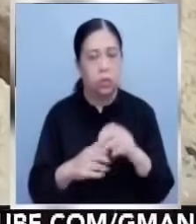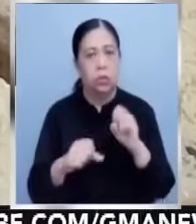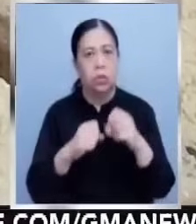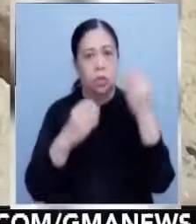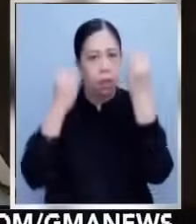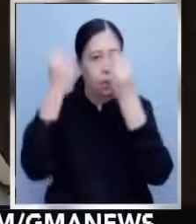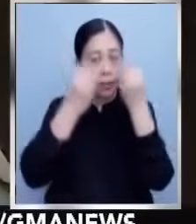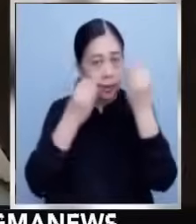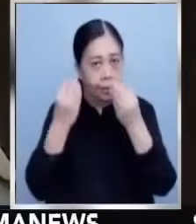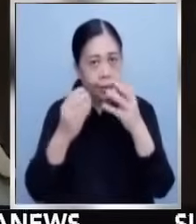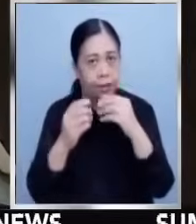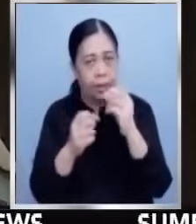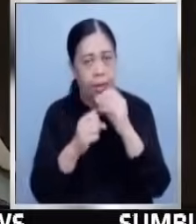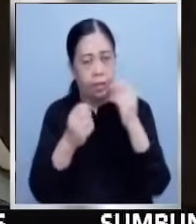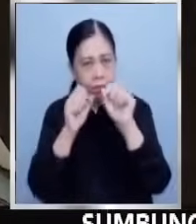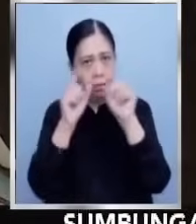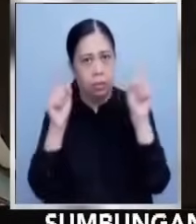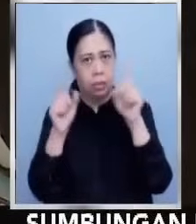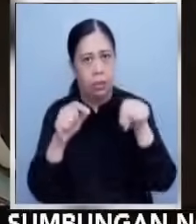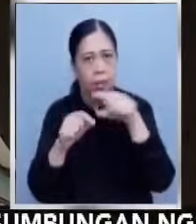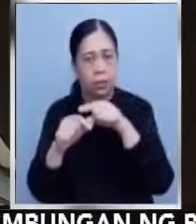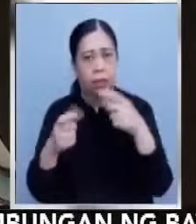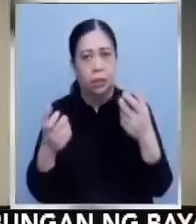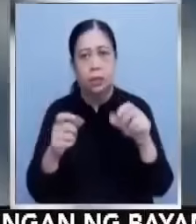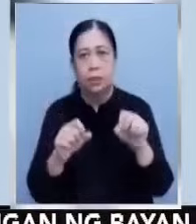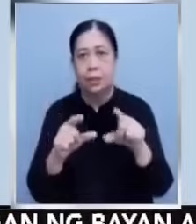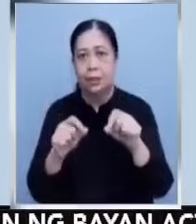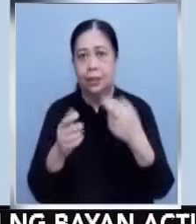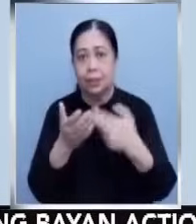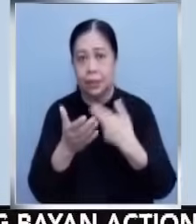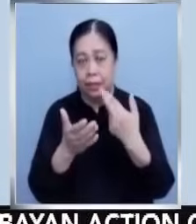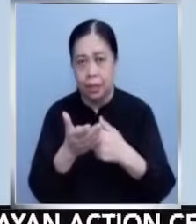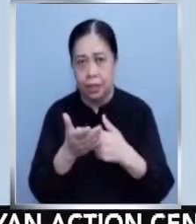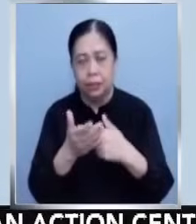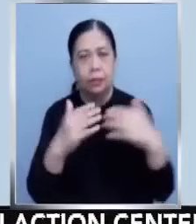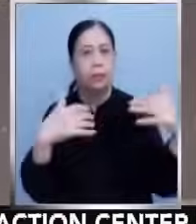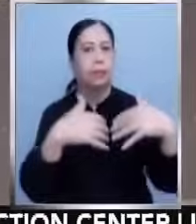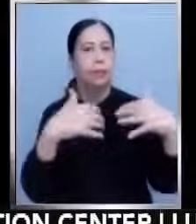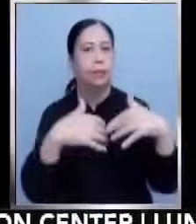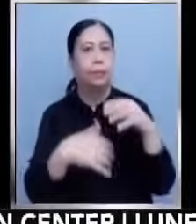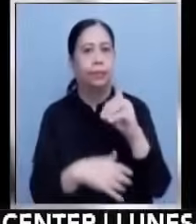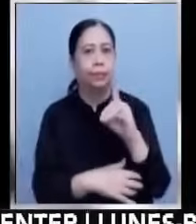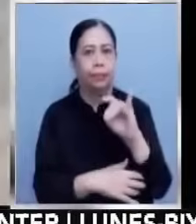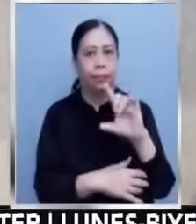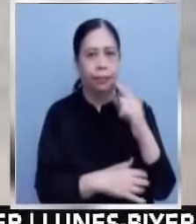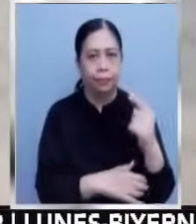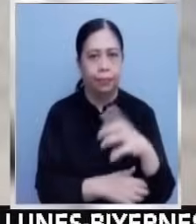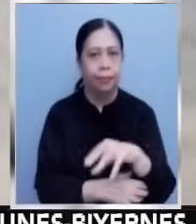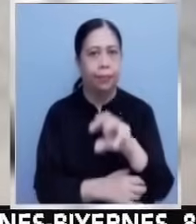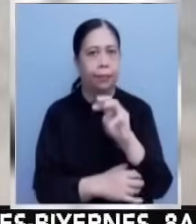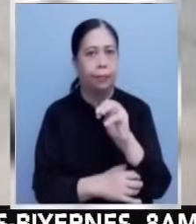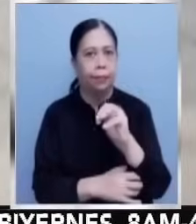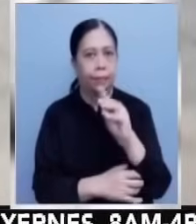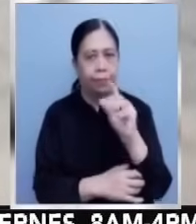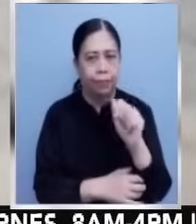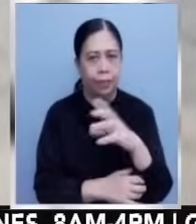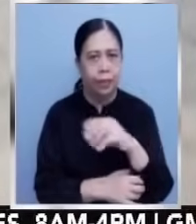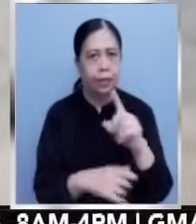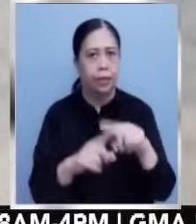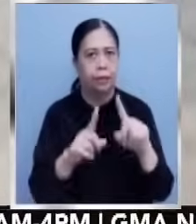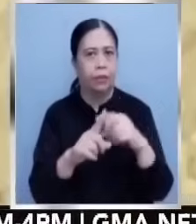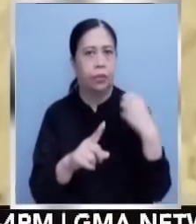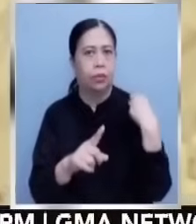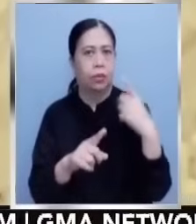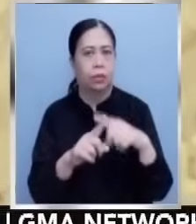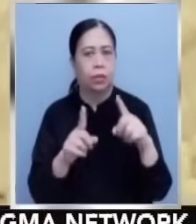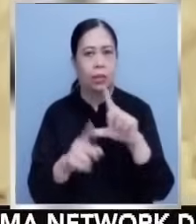at magkagulatan sa mga tindahan ng bigas, pinulong ng DILG, MMDA at mga opisyal ng iba't ibang